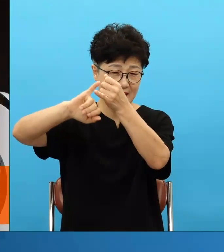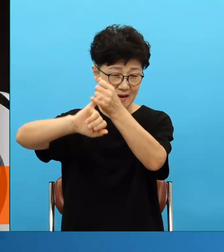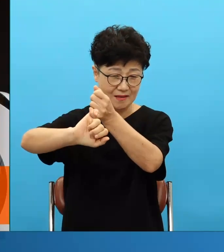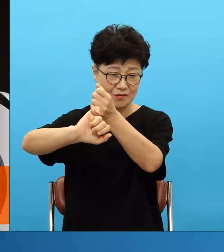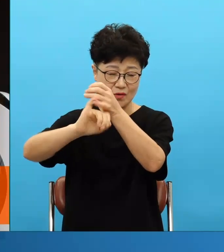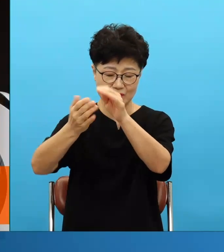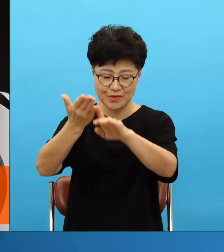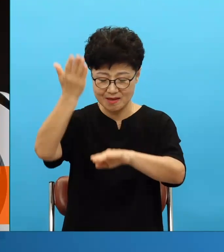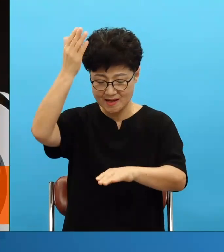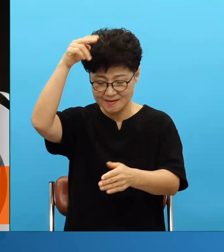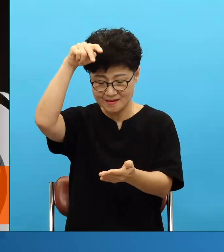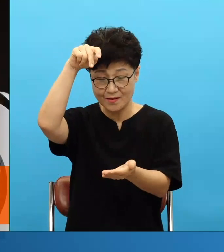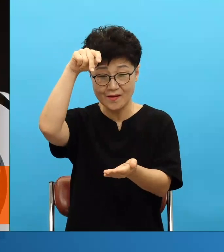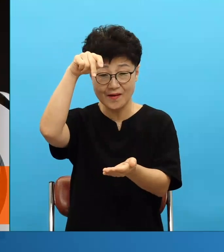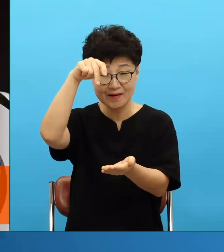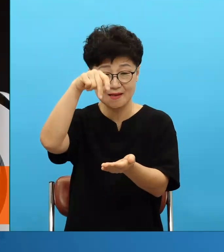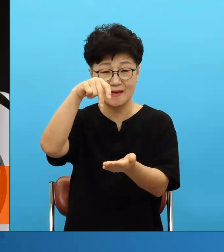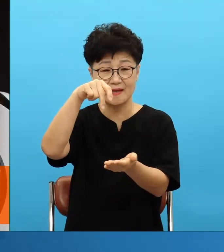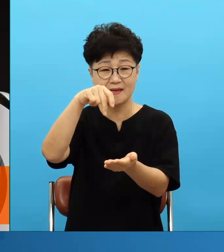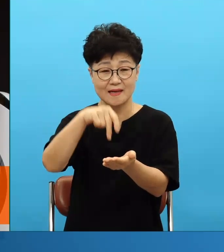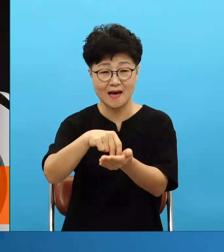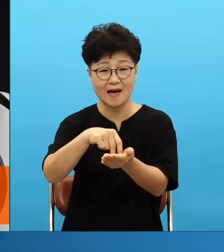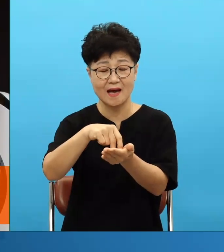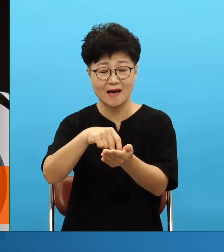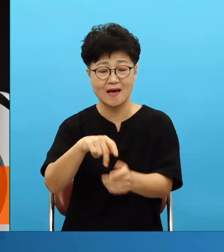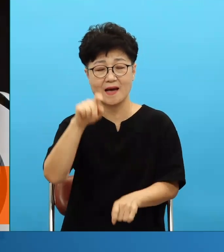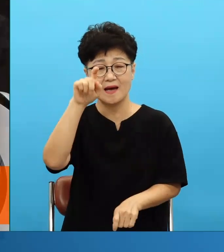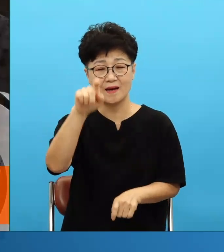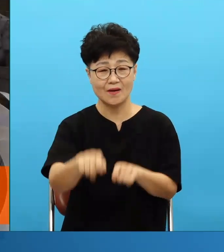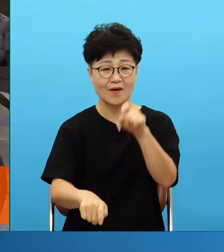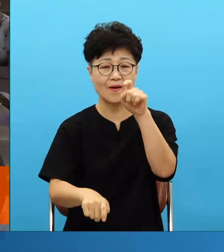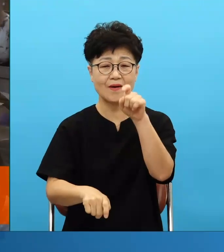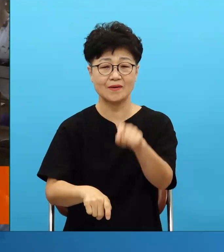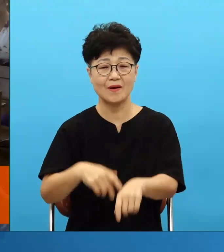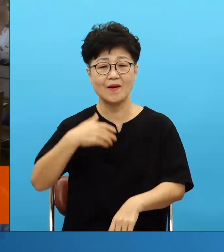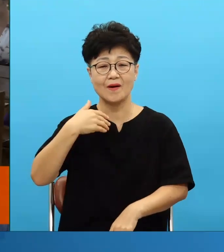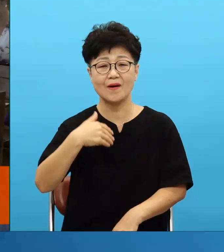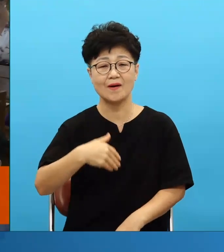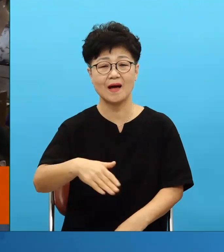하나님의 약속 위에 서리라.